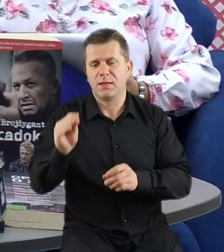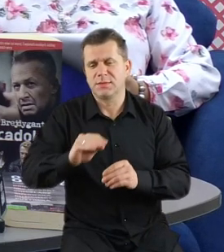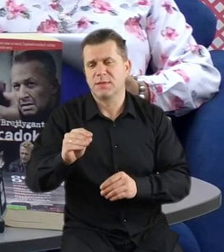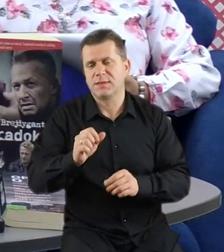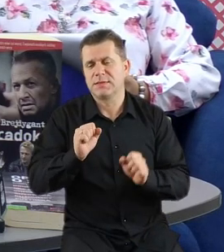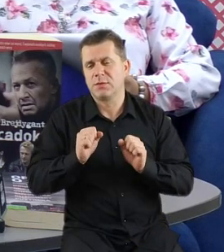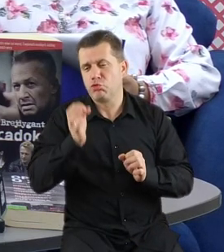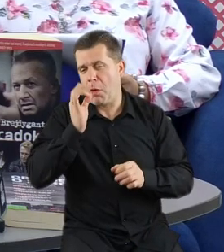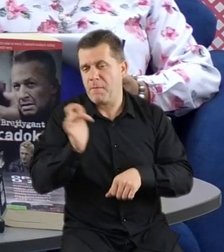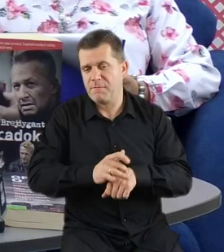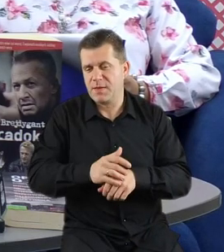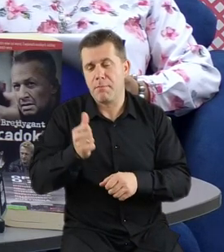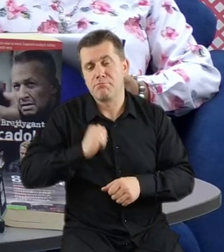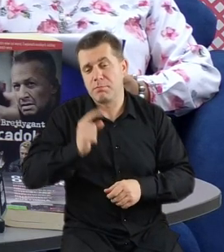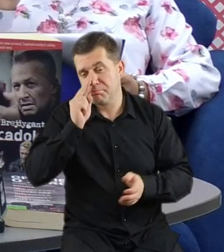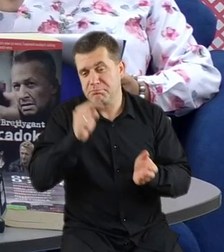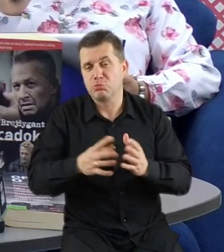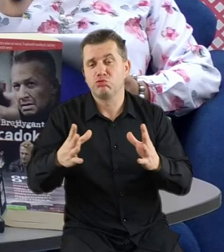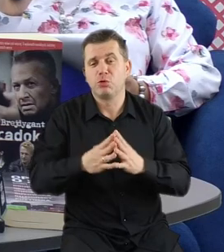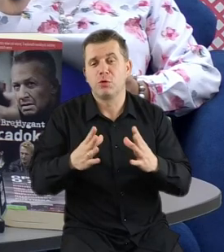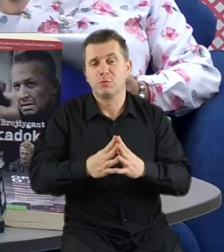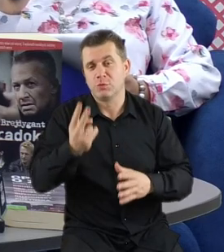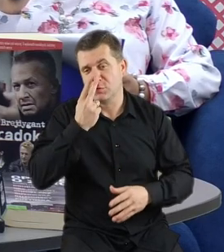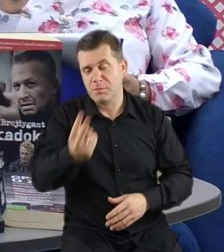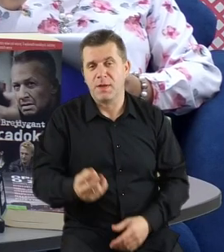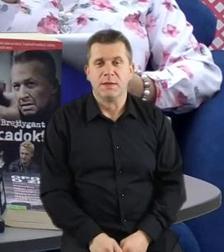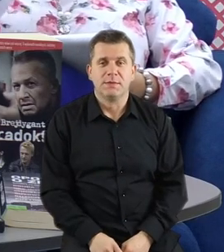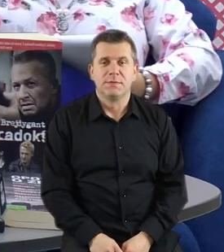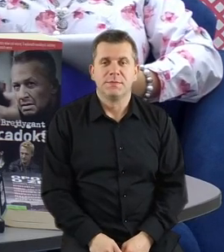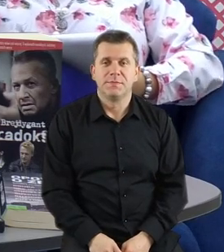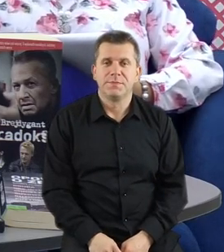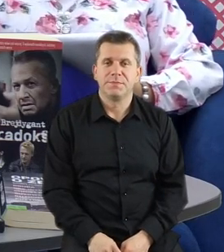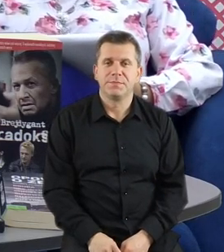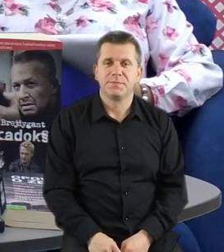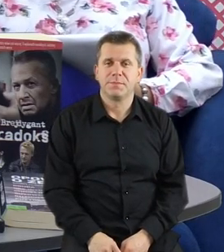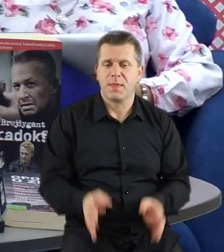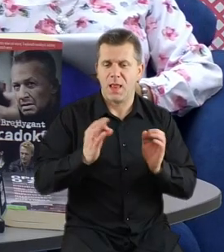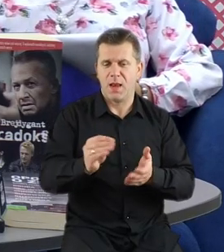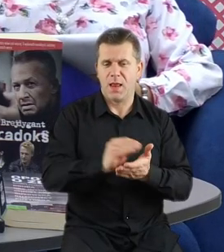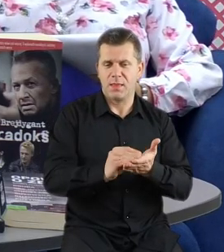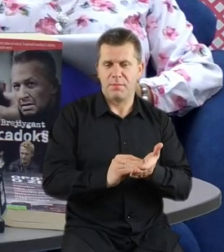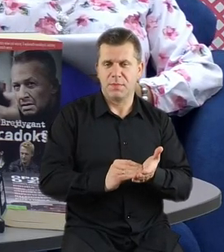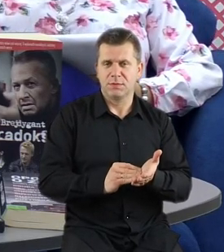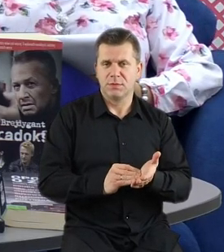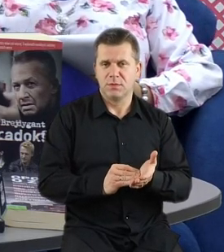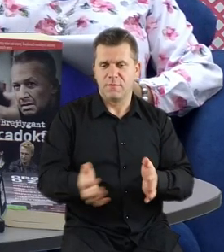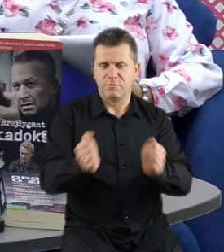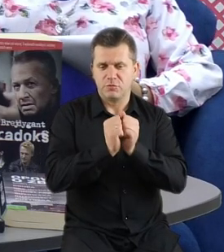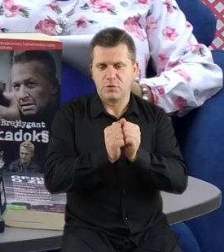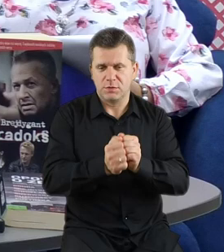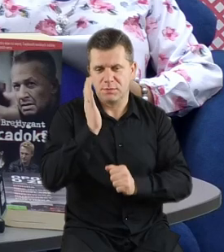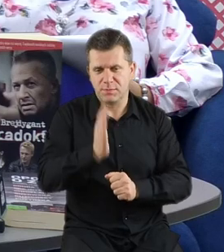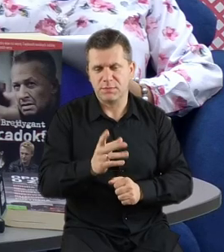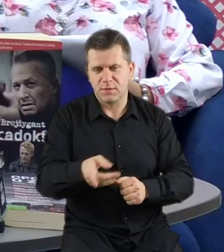wynik. Pracujemy do 10 na przykład, czy każda będzie zekranizowana. Teraz napisałem taką, która we wrześniu